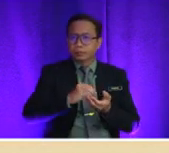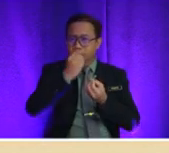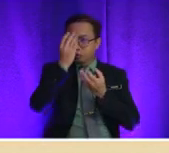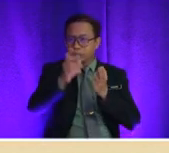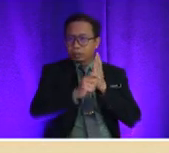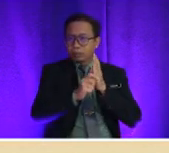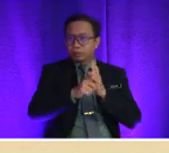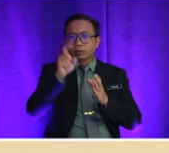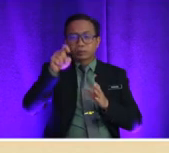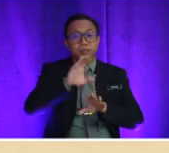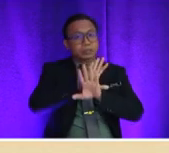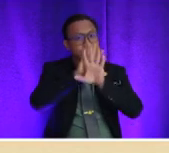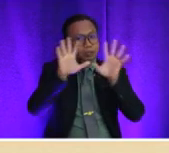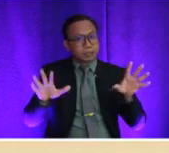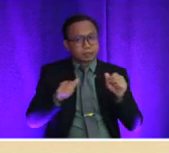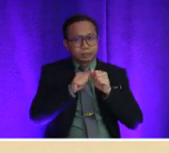Jelas